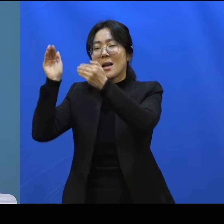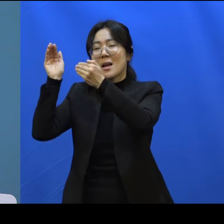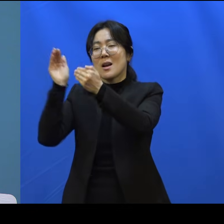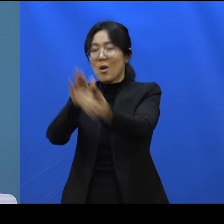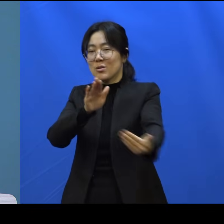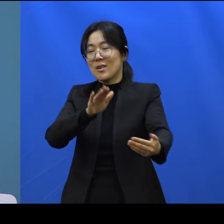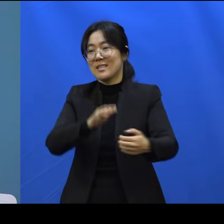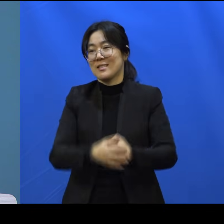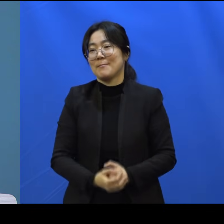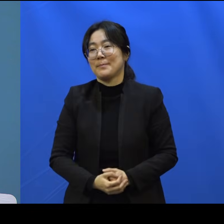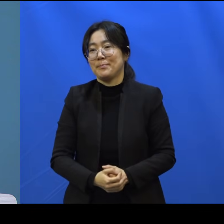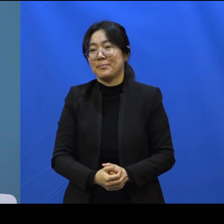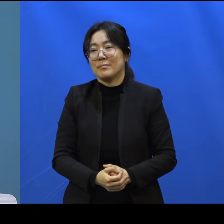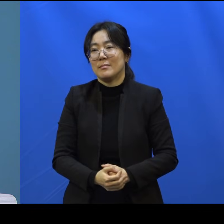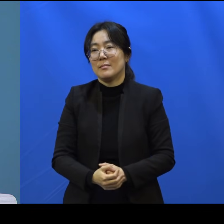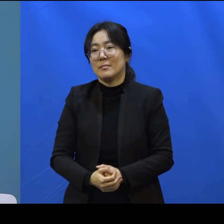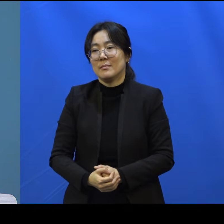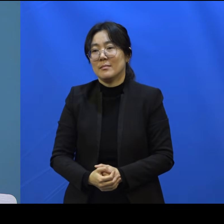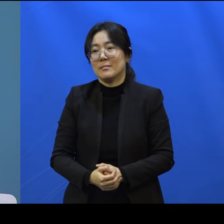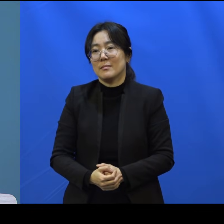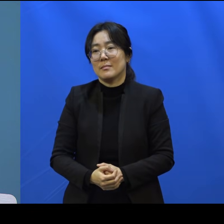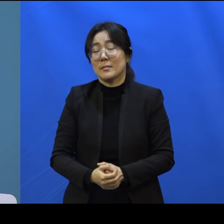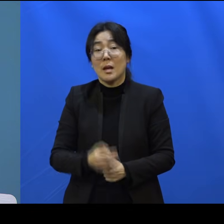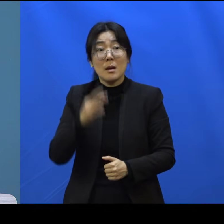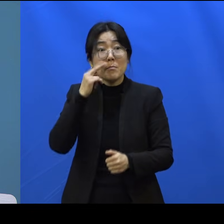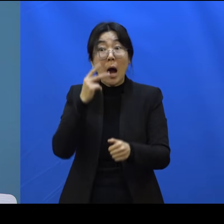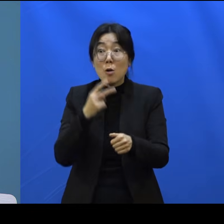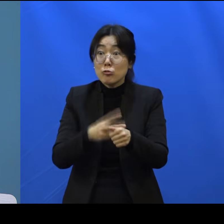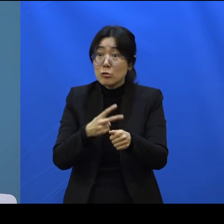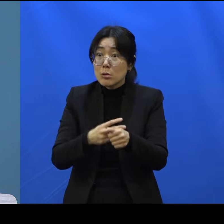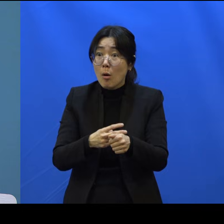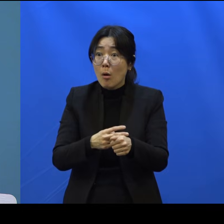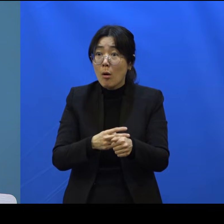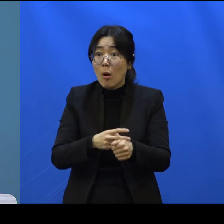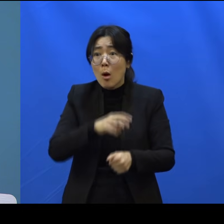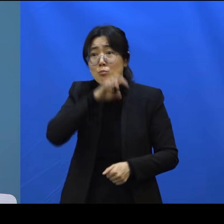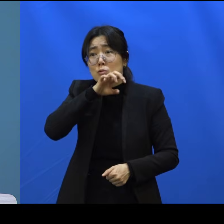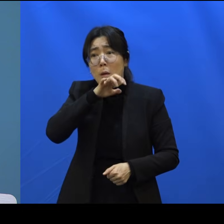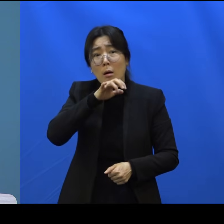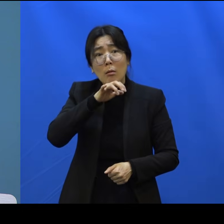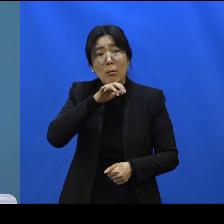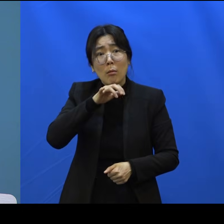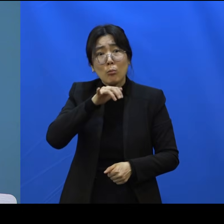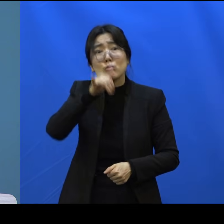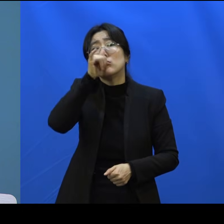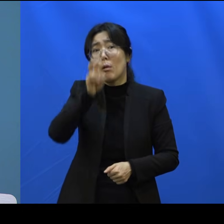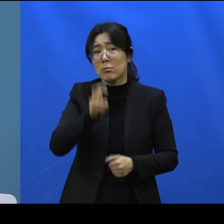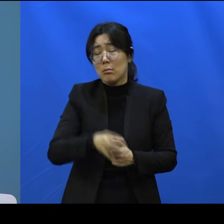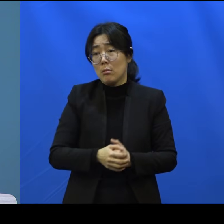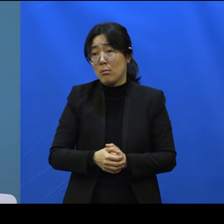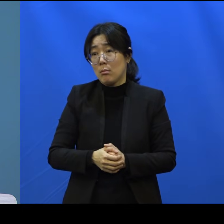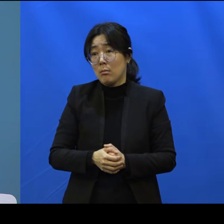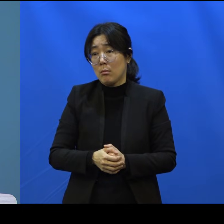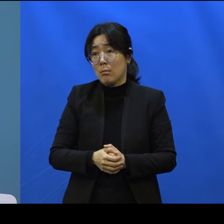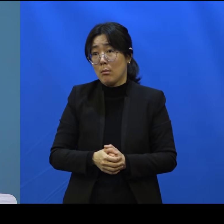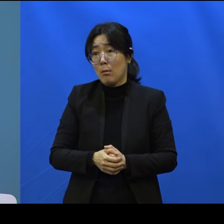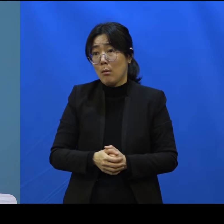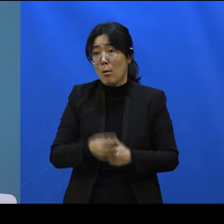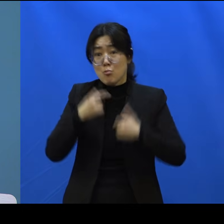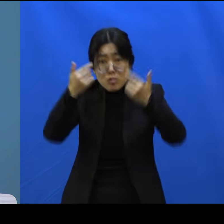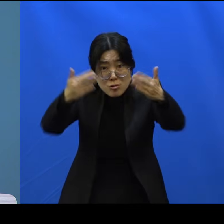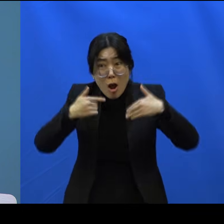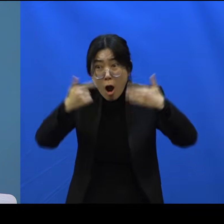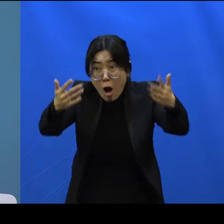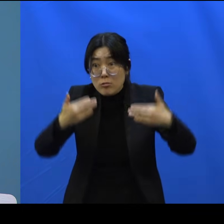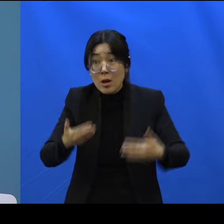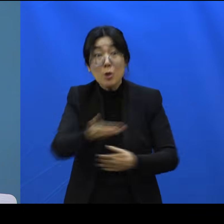사실 여러분, 이 바울이 받아들이기 참 힘들었을 것 같아요. 상황을 가보면 진짜 받아들이기 힘들었을 것 같아요. 이런 우리가 기도하는데